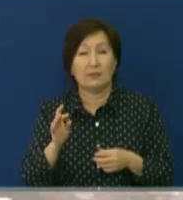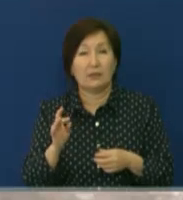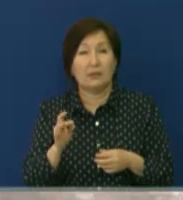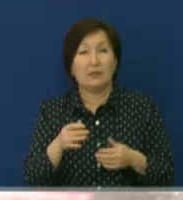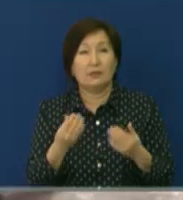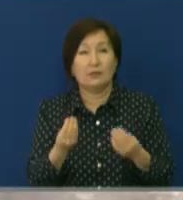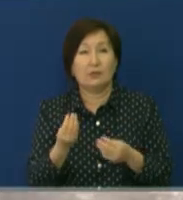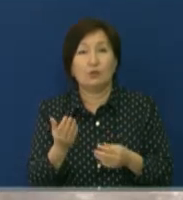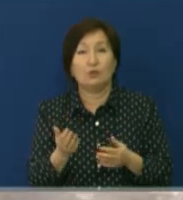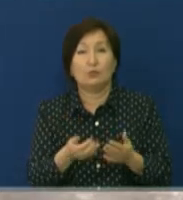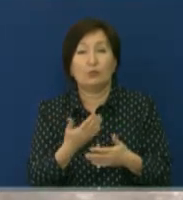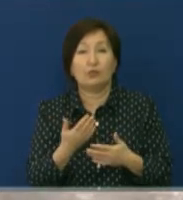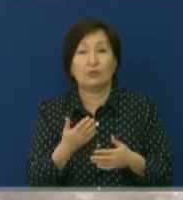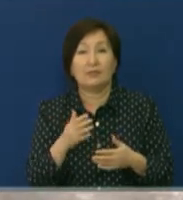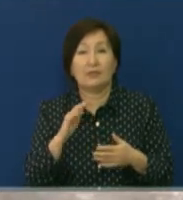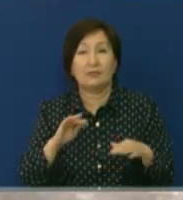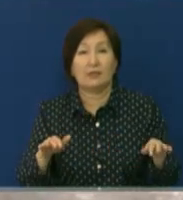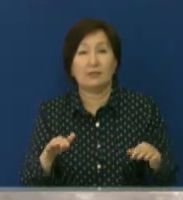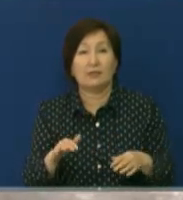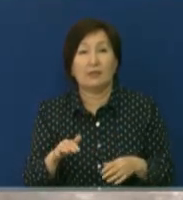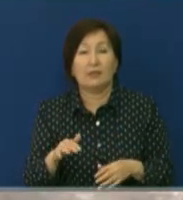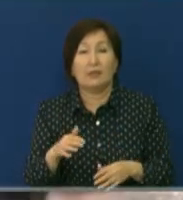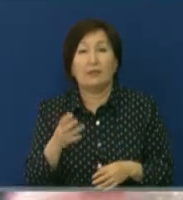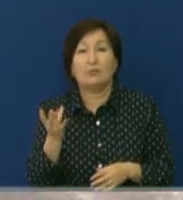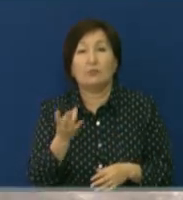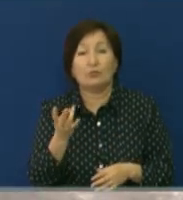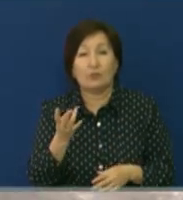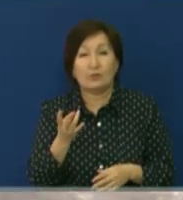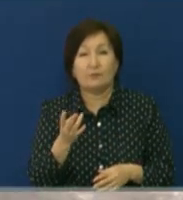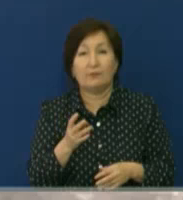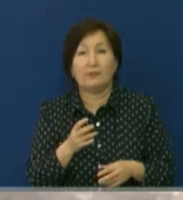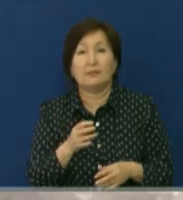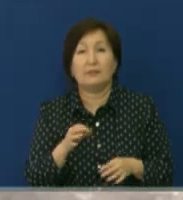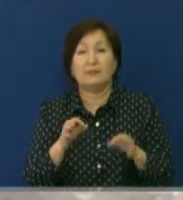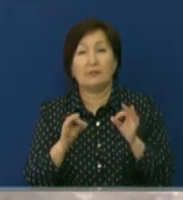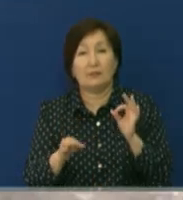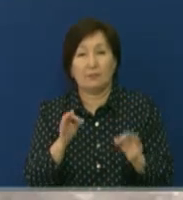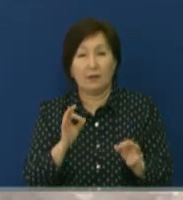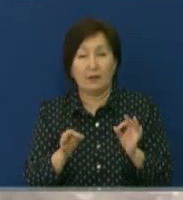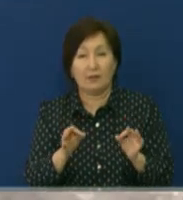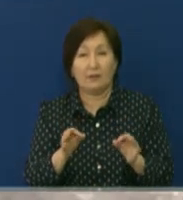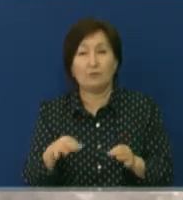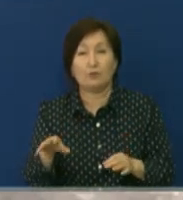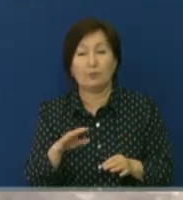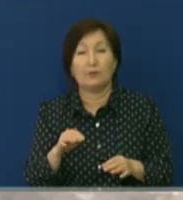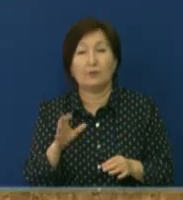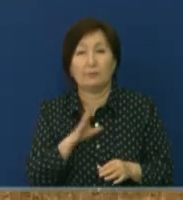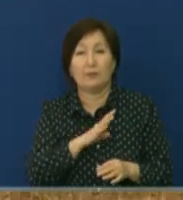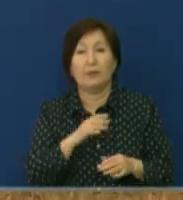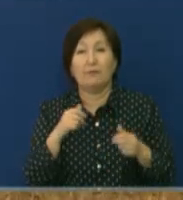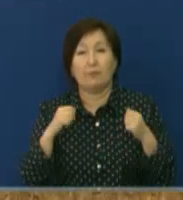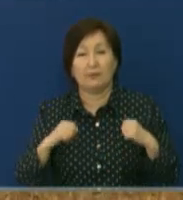большие затраты еще чем они бы каждый день вывозили бы нормально и всем бы было в порядке и никакой управы люди жалуются